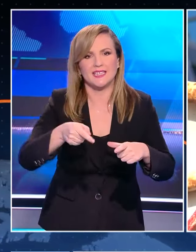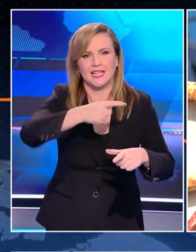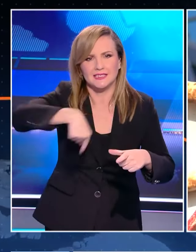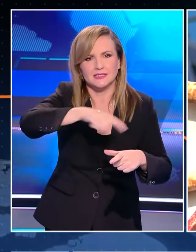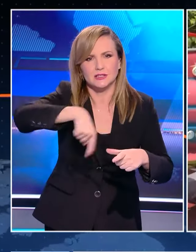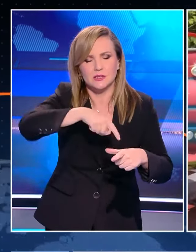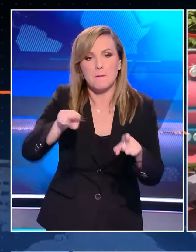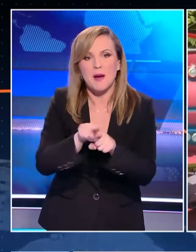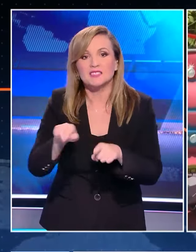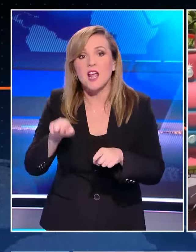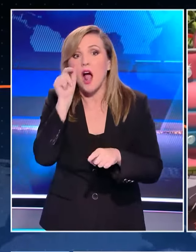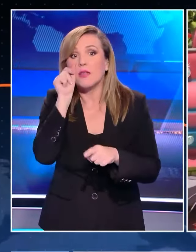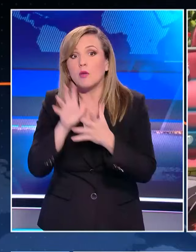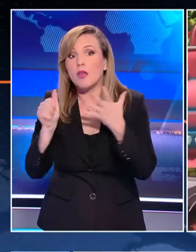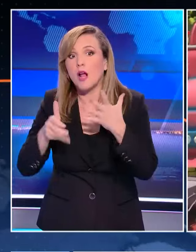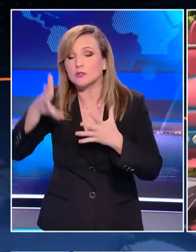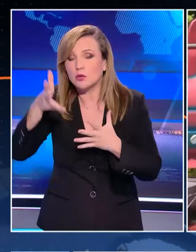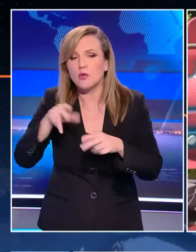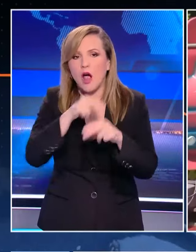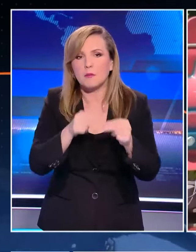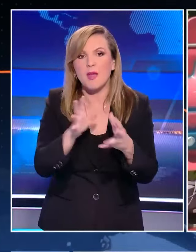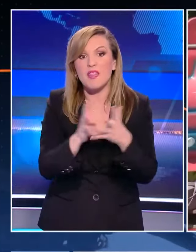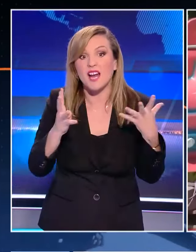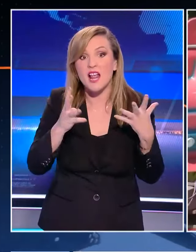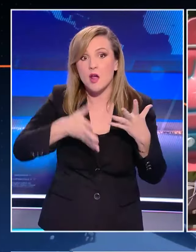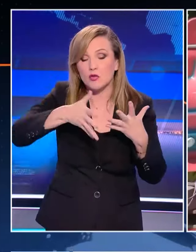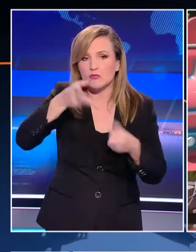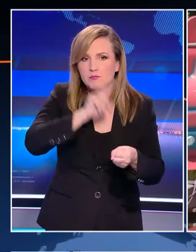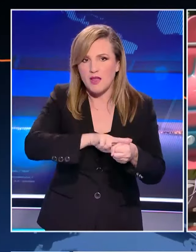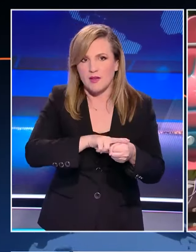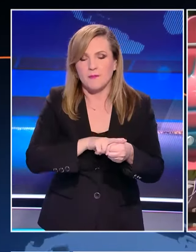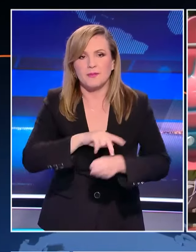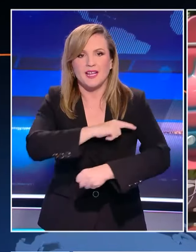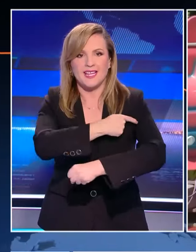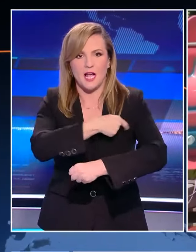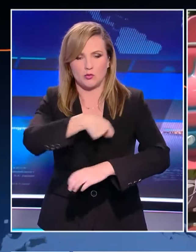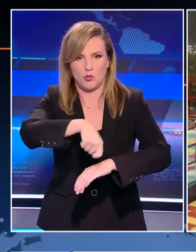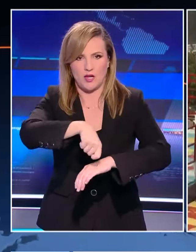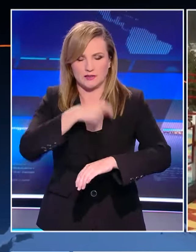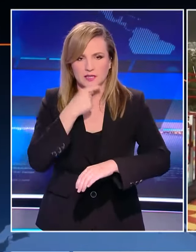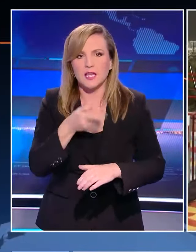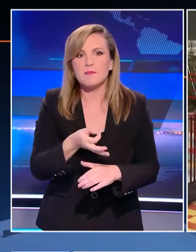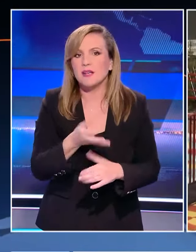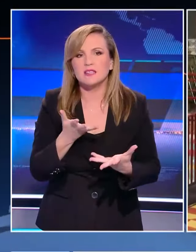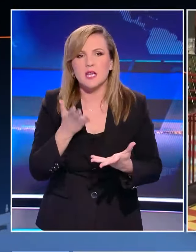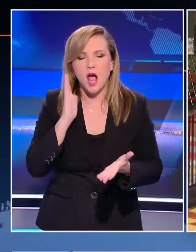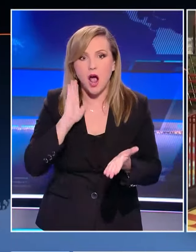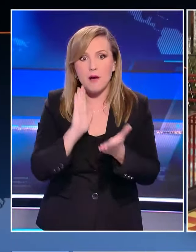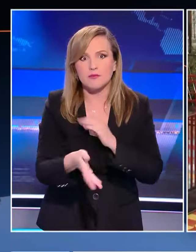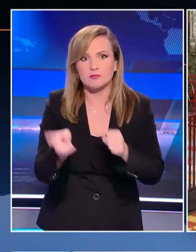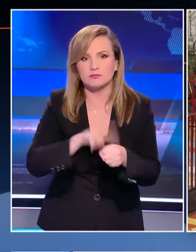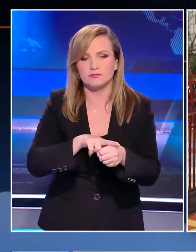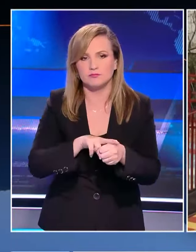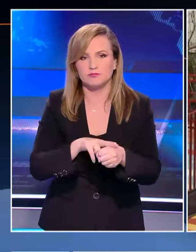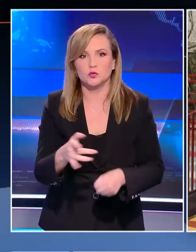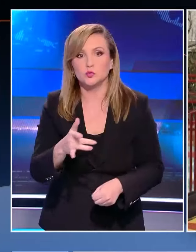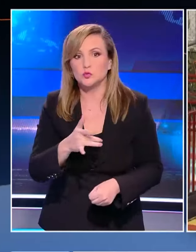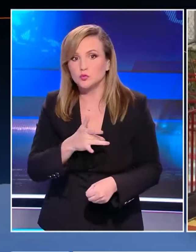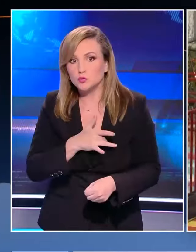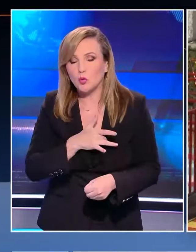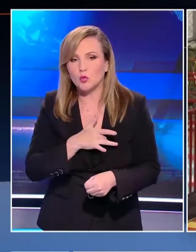16χρονο αδελφό του. Σύμφωνα με τα αποτελέσματα της ιατροδικαστικής, ο θάνατός του ήταν ακαριέως. Συγκλονιστική είναι η περιγραφή